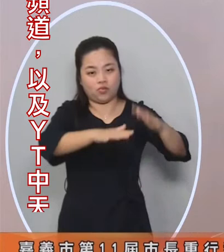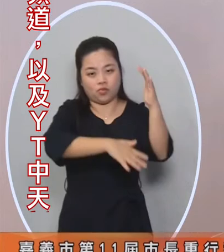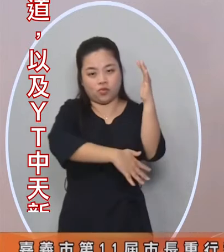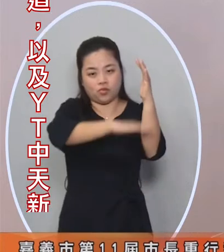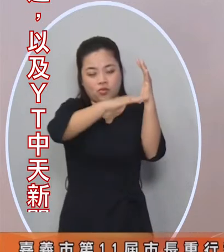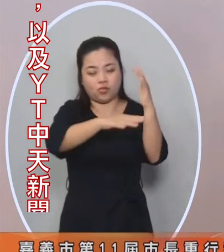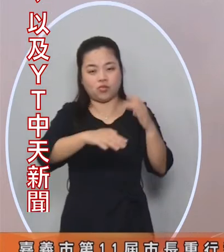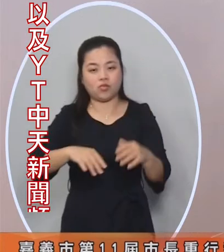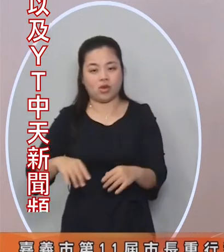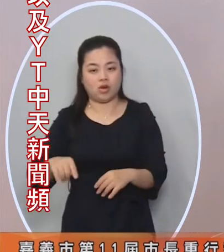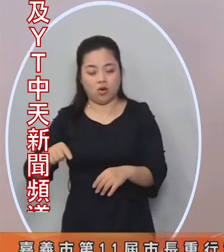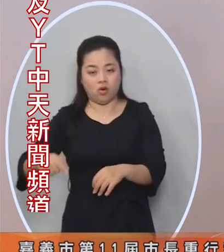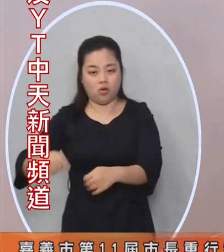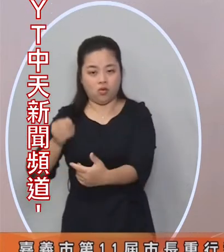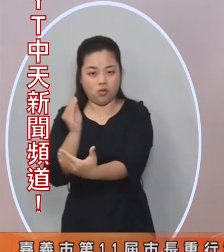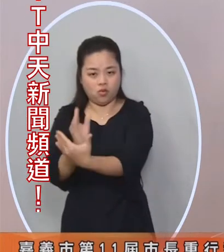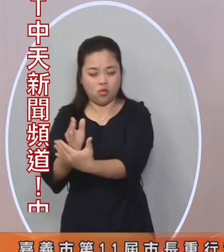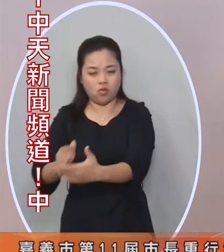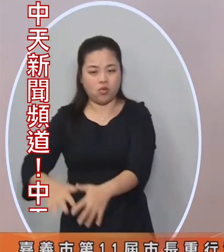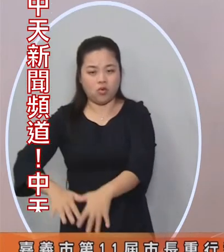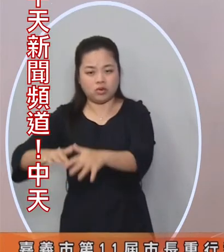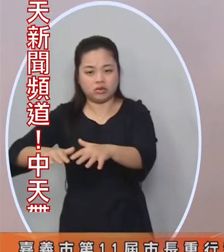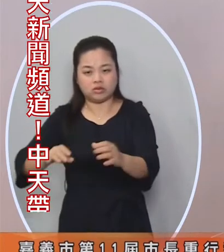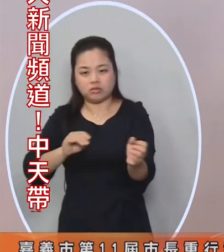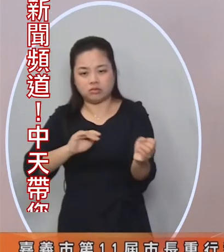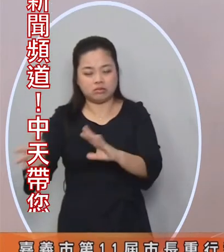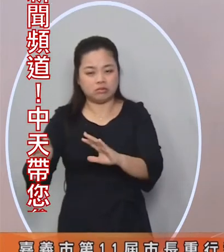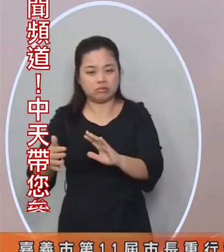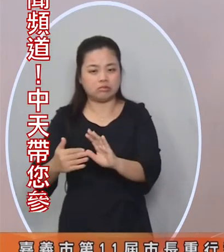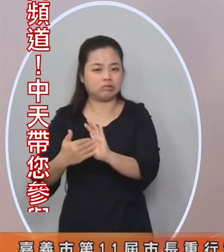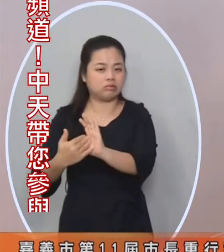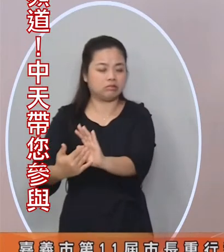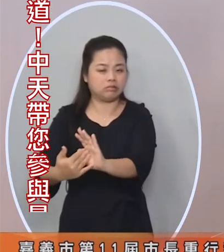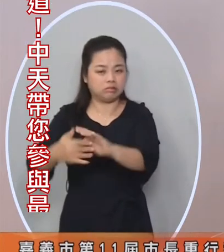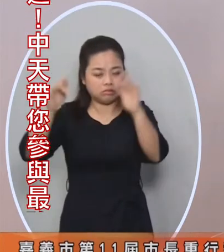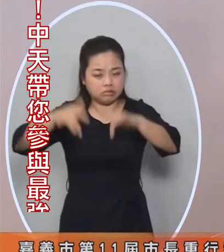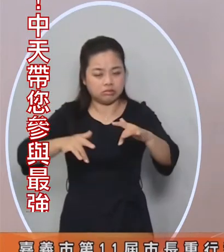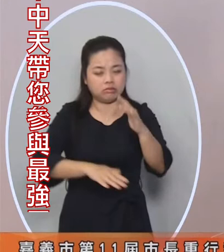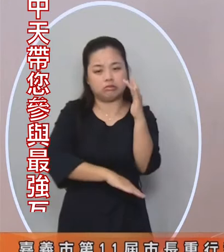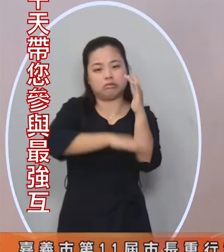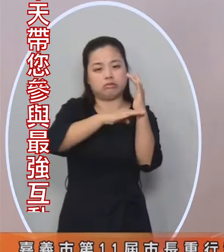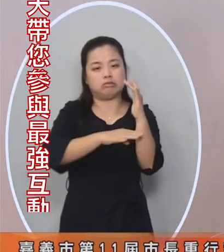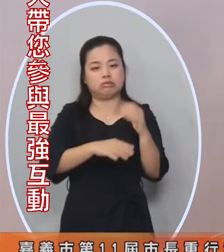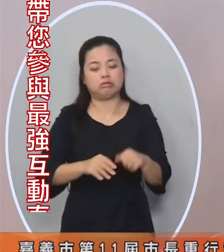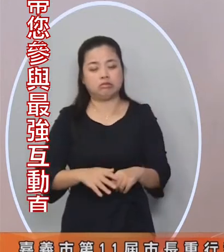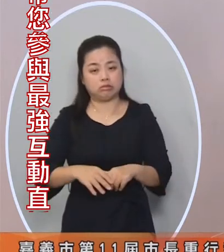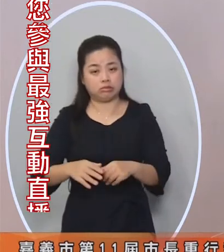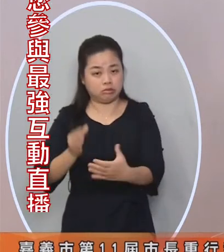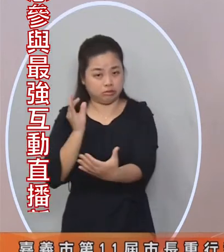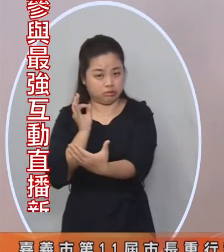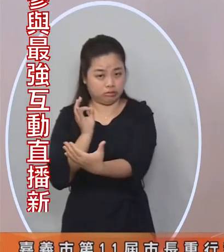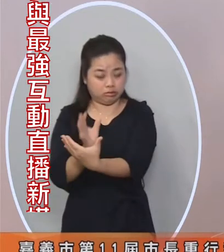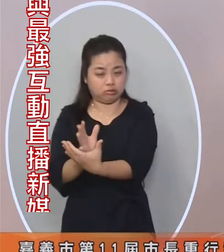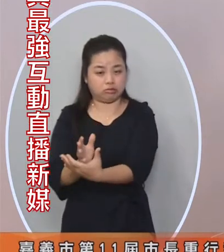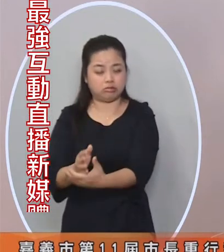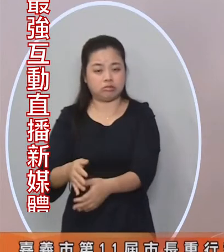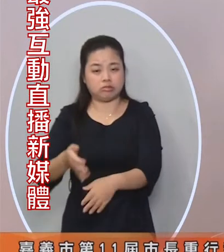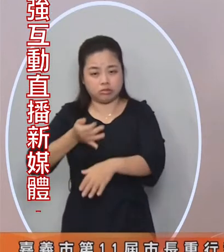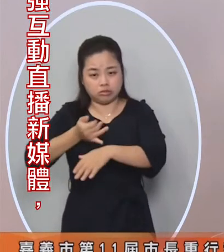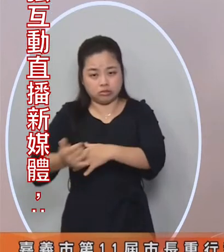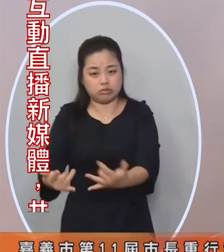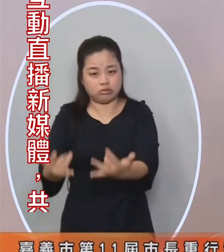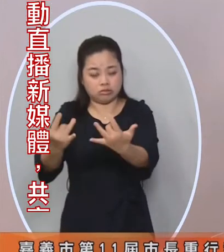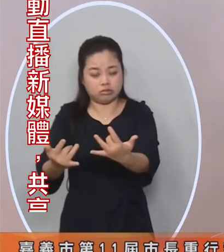然防淹水的巨资工程抵抗不了下大雨造成淹水，但重金打造的滑草场及溜滑